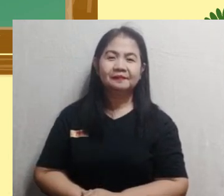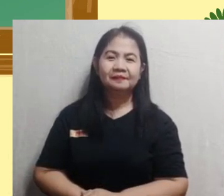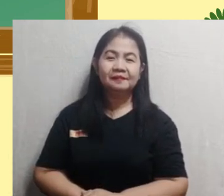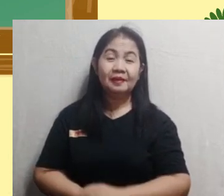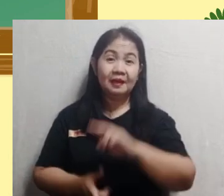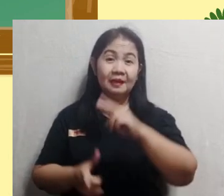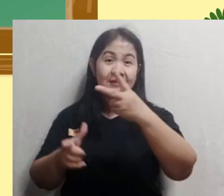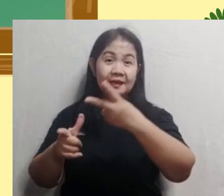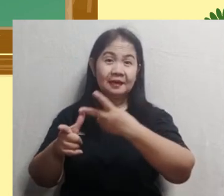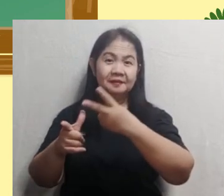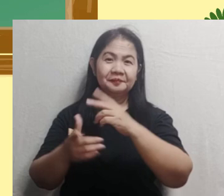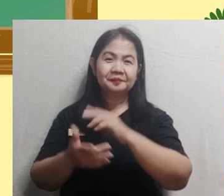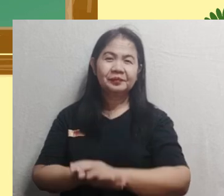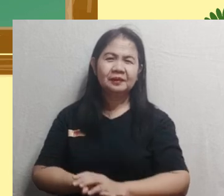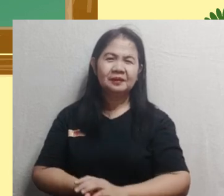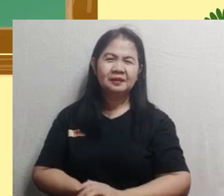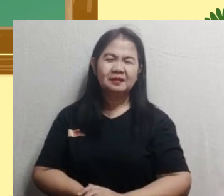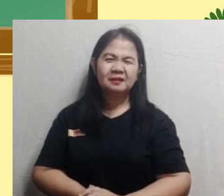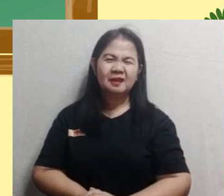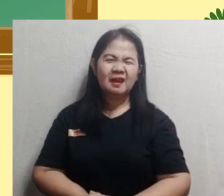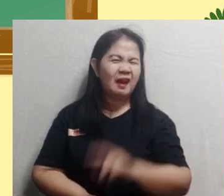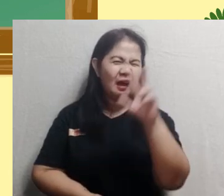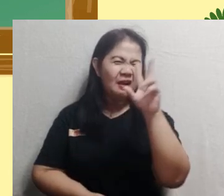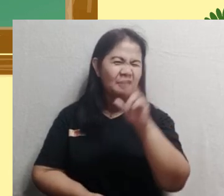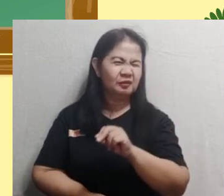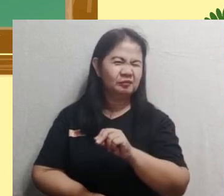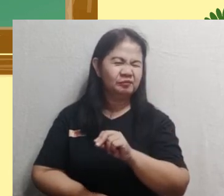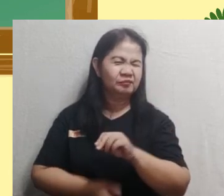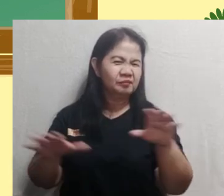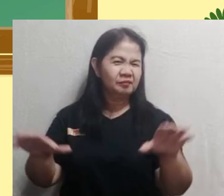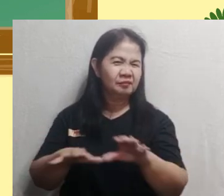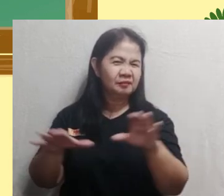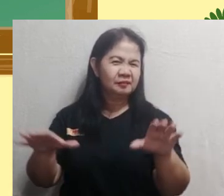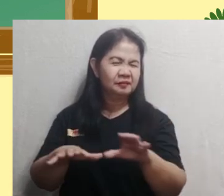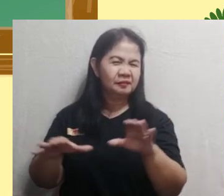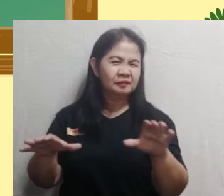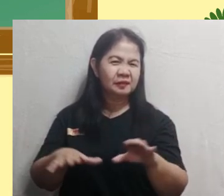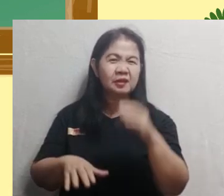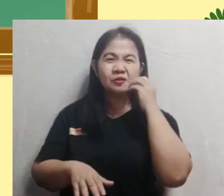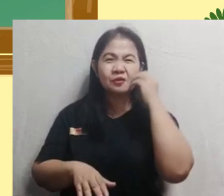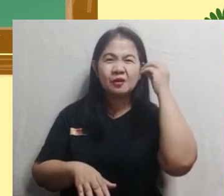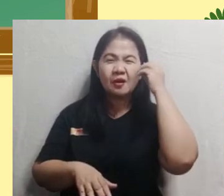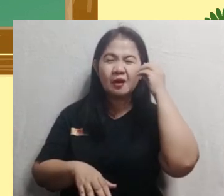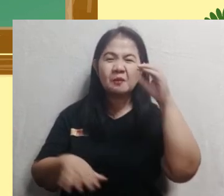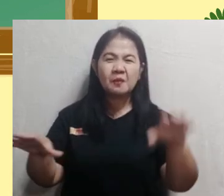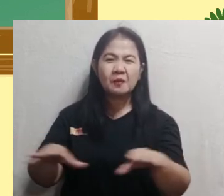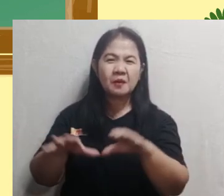Ikalawa, ayaw kong gumawa ng takdang aralin pagkatapos ng aming online class.